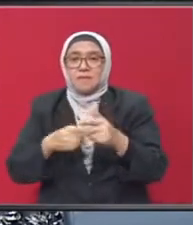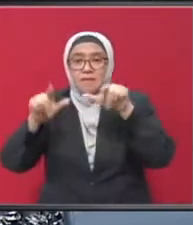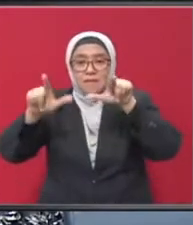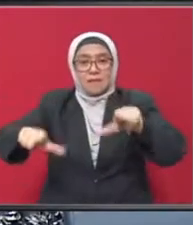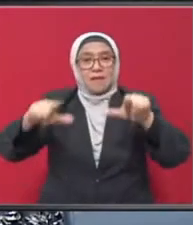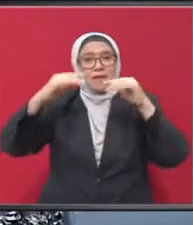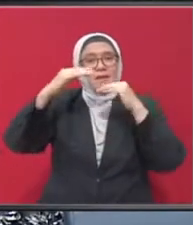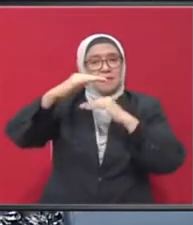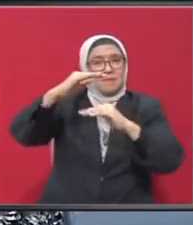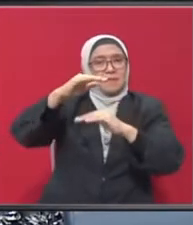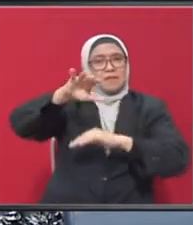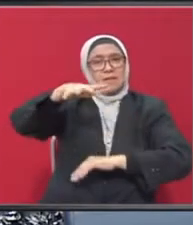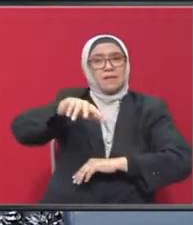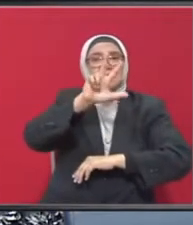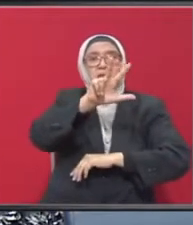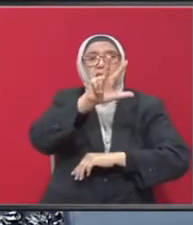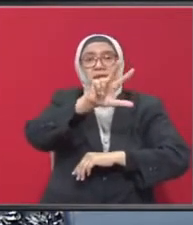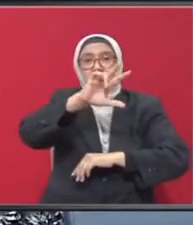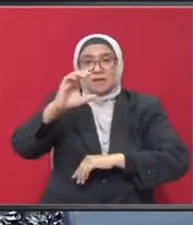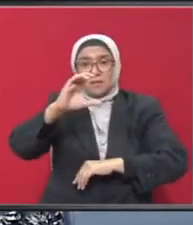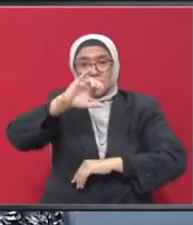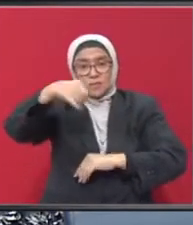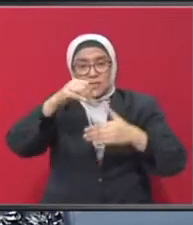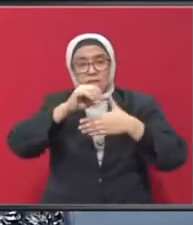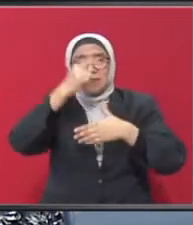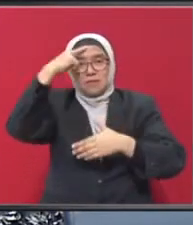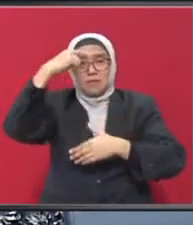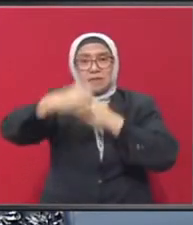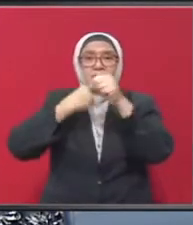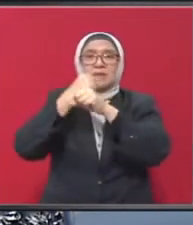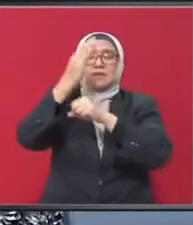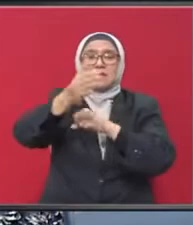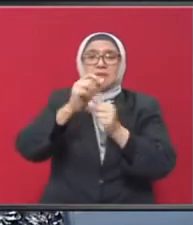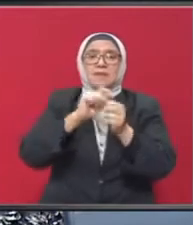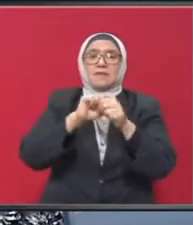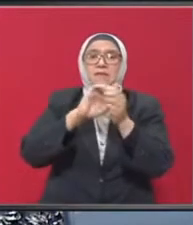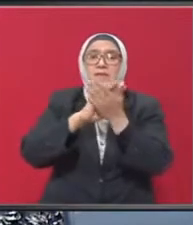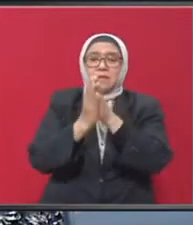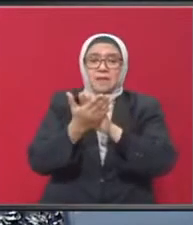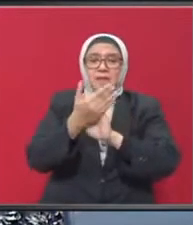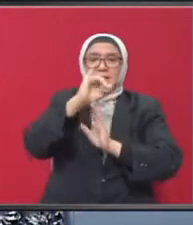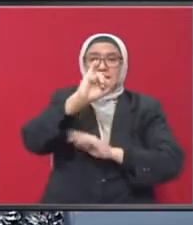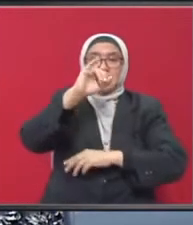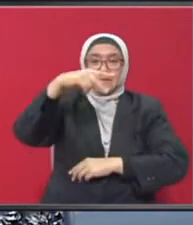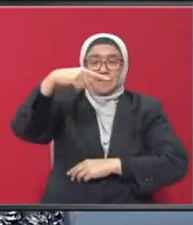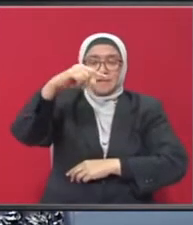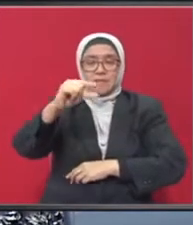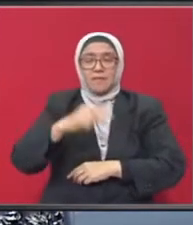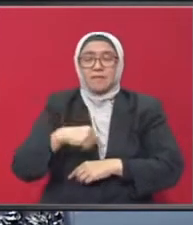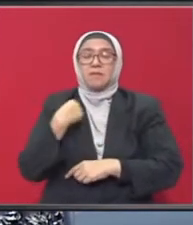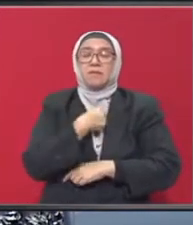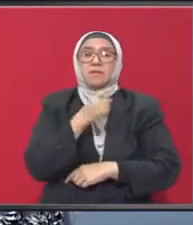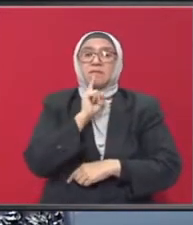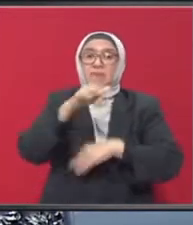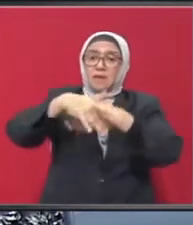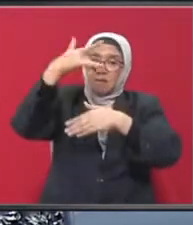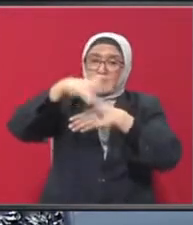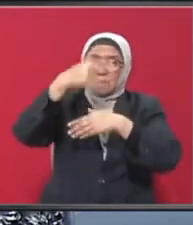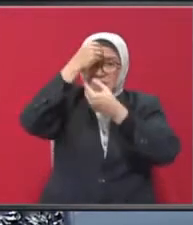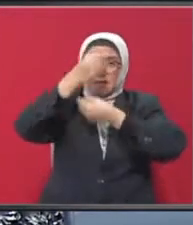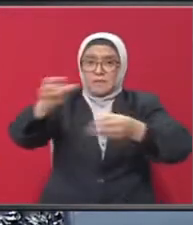300000000 untuk tahun depan bagai itu sebenarnya seperti bukan di awal tadi bahwa strategi